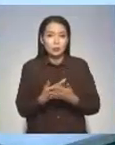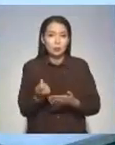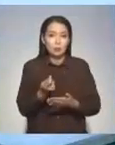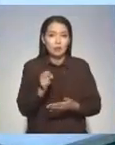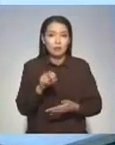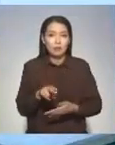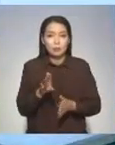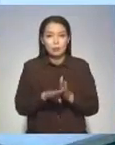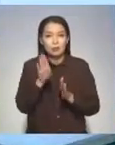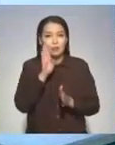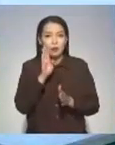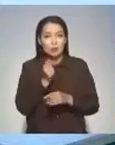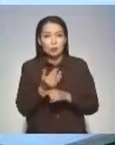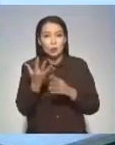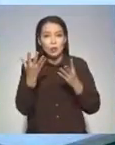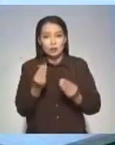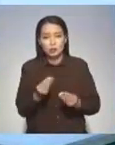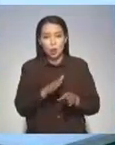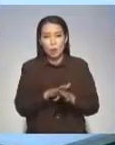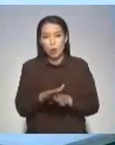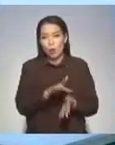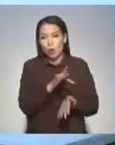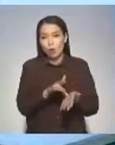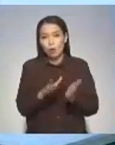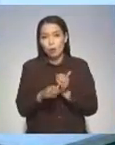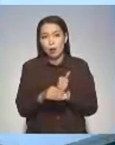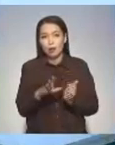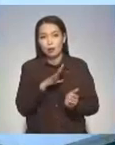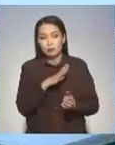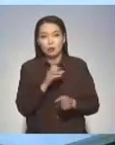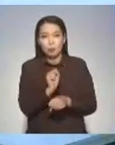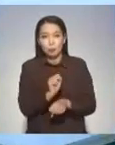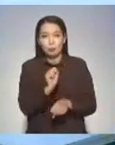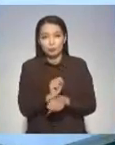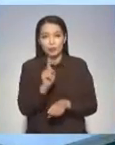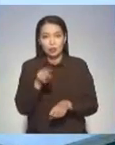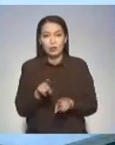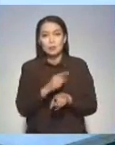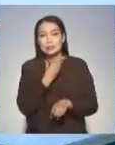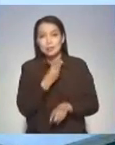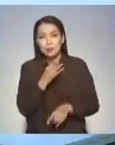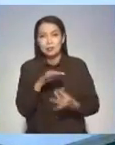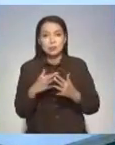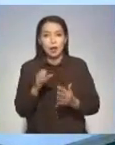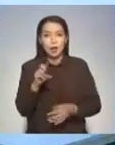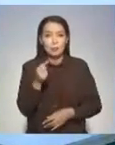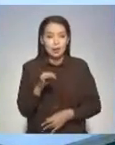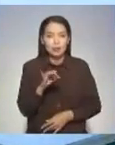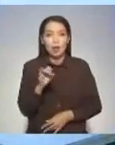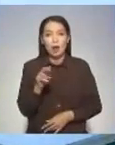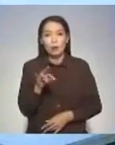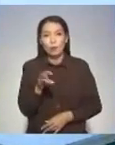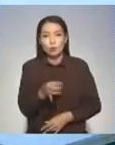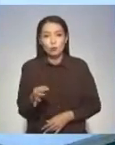на несколько дней остался целый город Балхаш. Перебои наблюдались также в Семе и селах Авабайском и Акмолинской областях. А